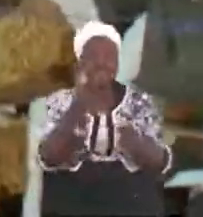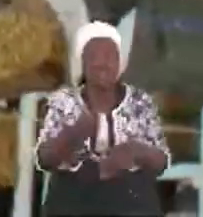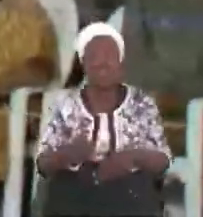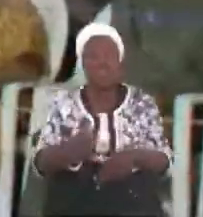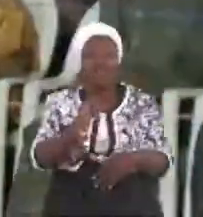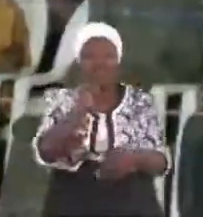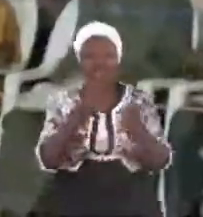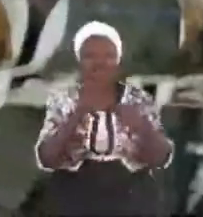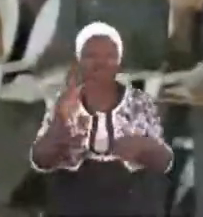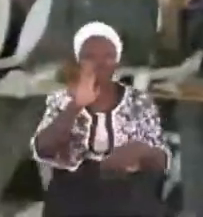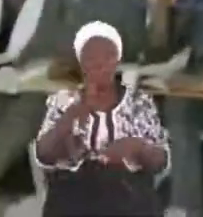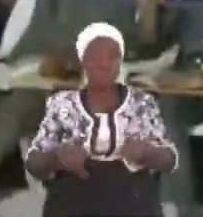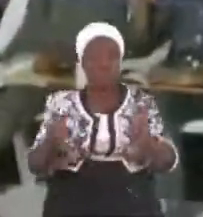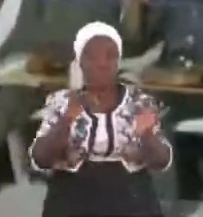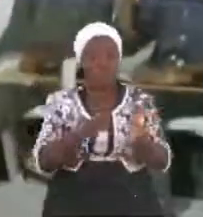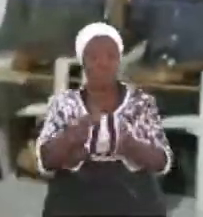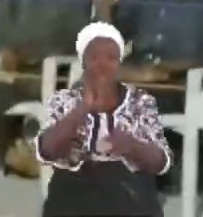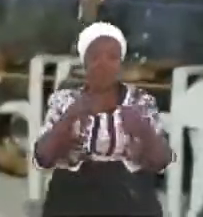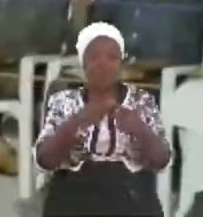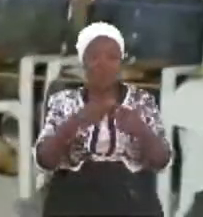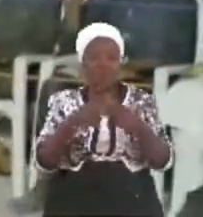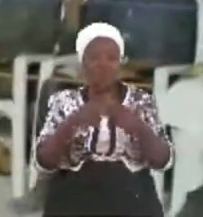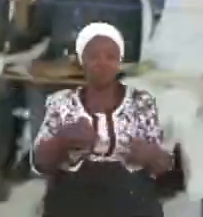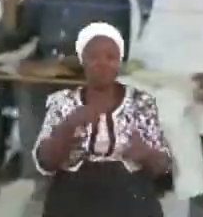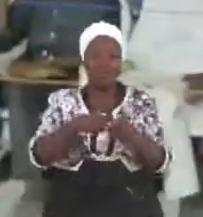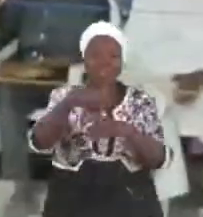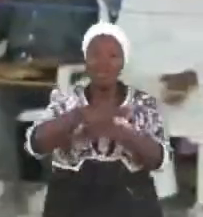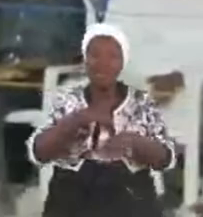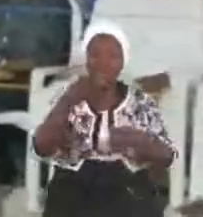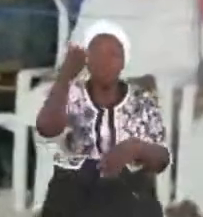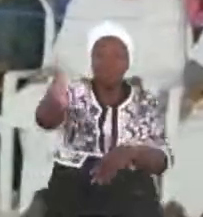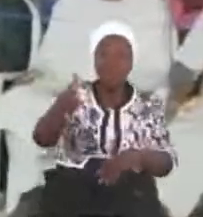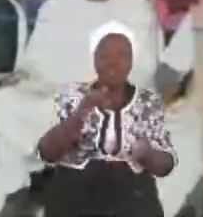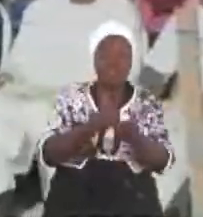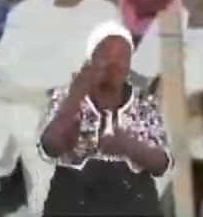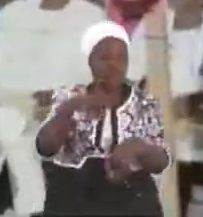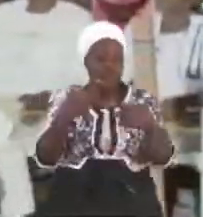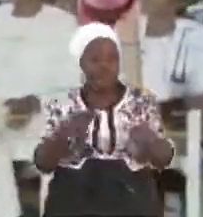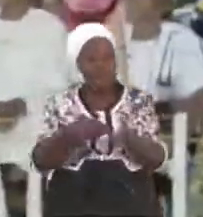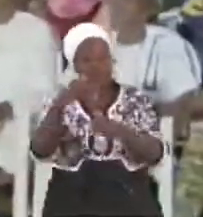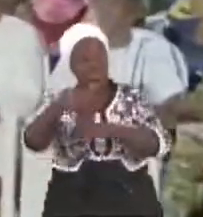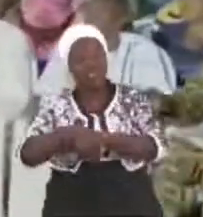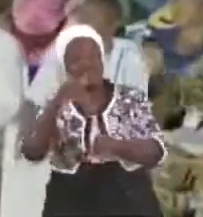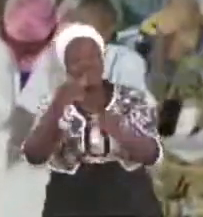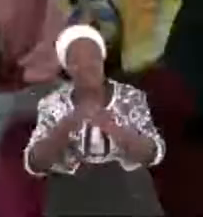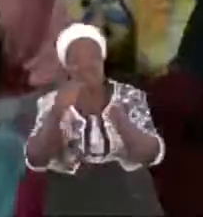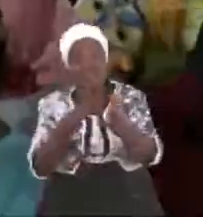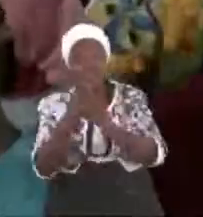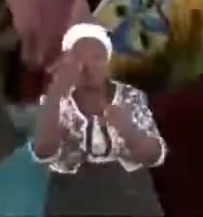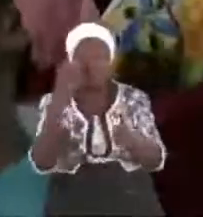ça vient pour toi. Et ça va se passer ce soir. Et là-bas, ça va se passer ce soir. Au nom